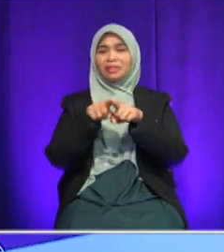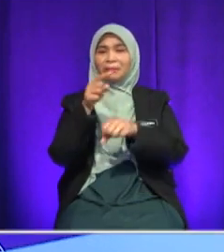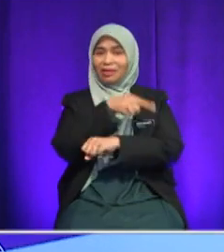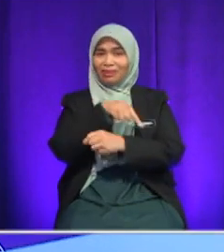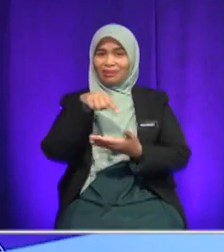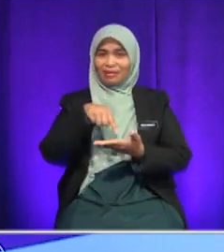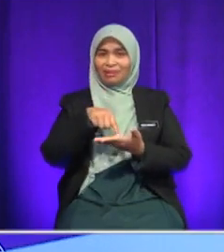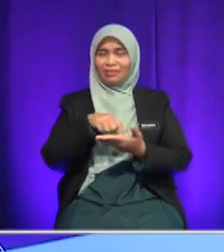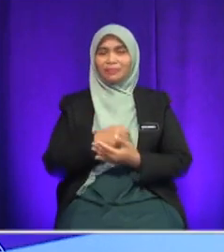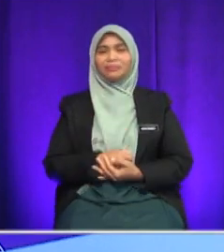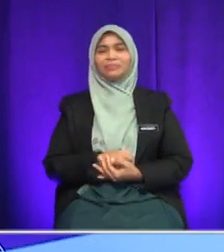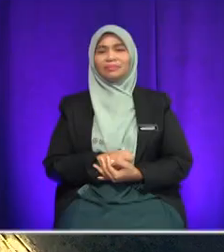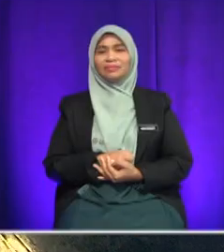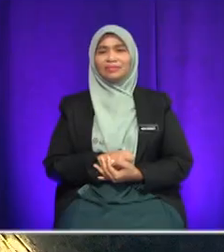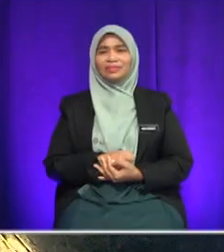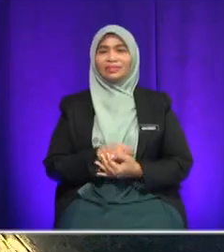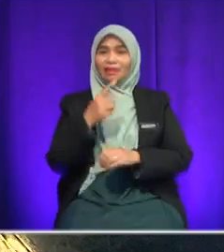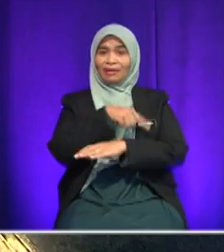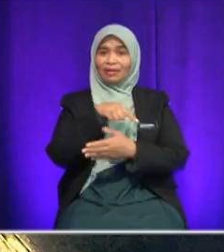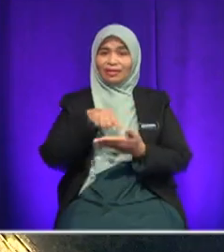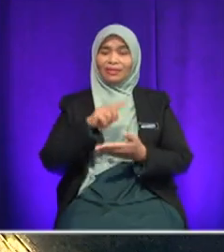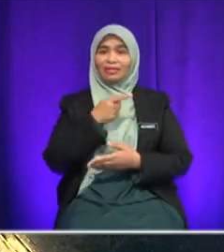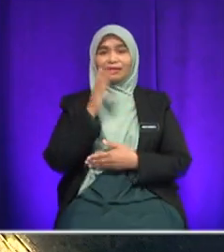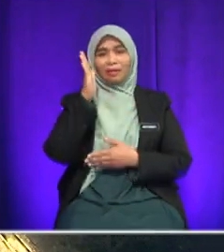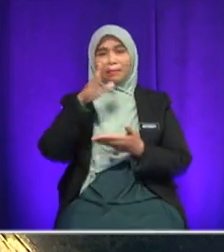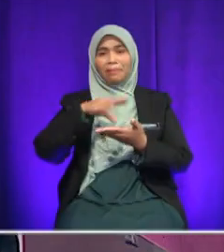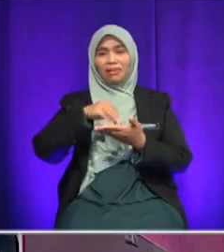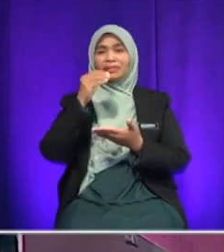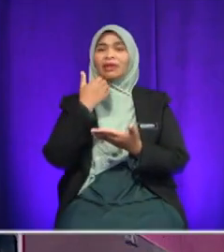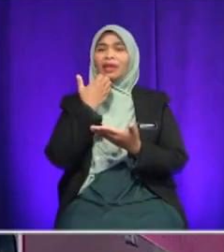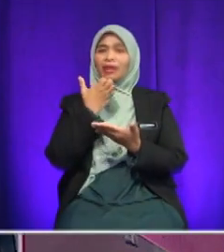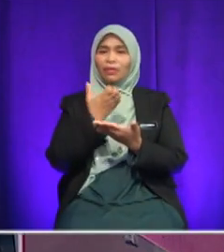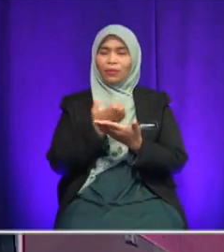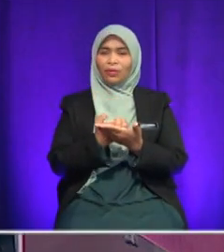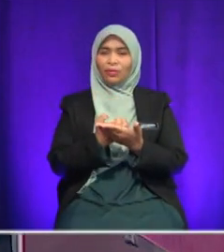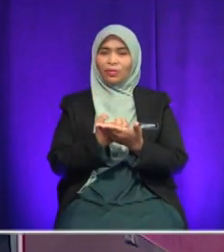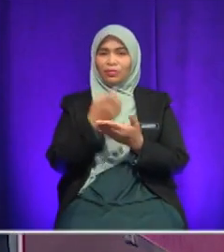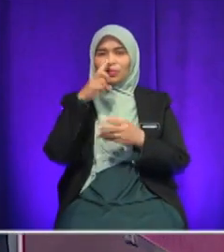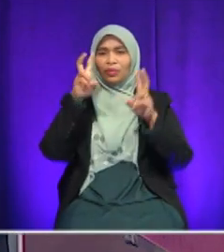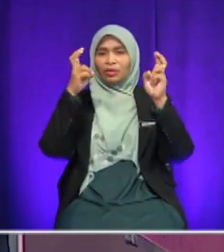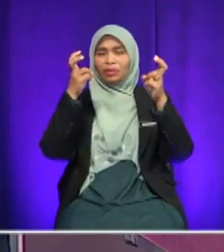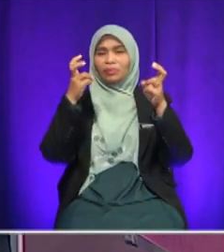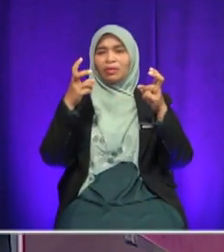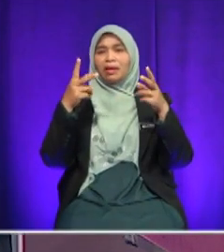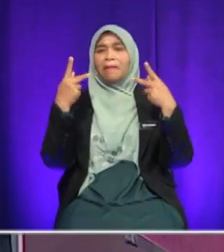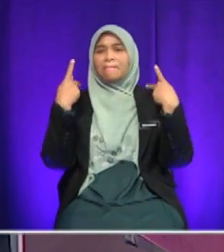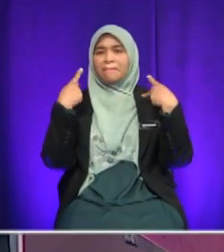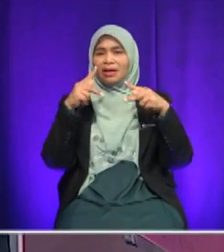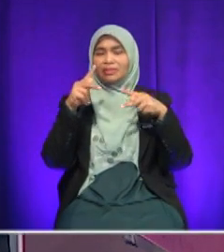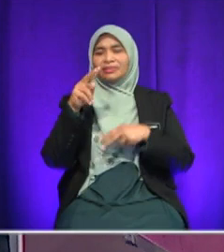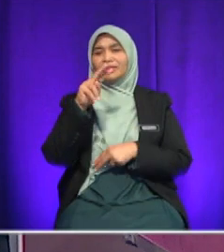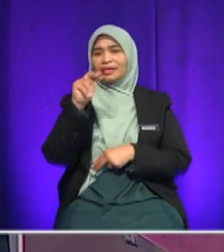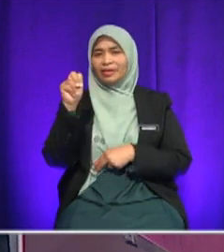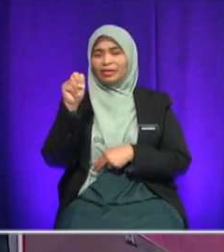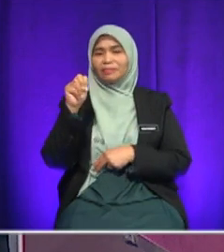SPM 2022? Okey, kita hari ini kita akan belajar ekonomi untuk tajuk pasaran. Tajuk pasaran, Cikgu. Ada